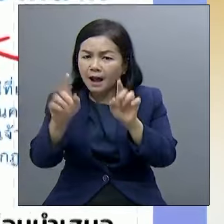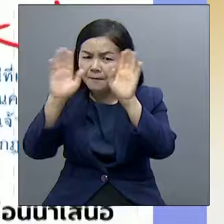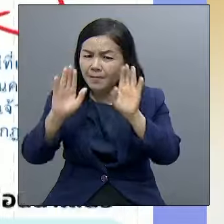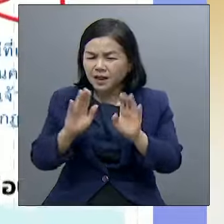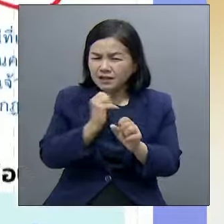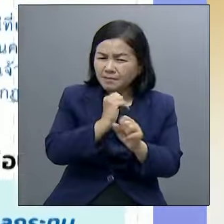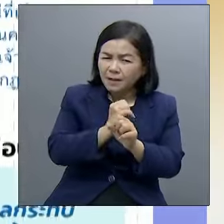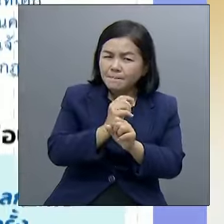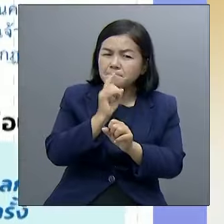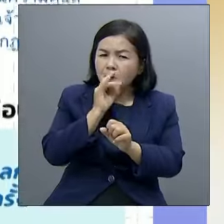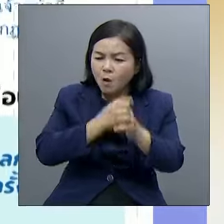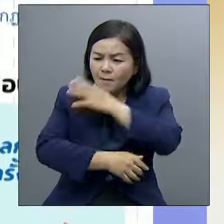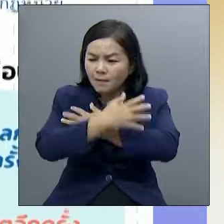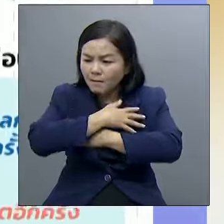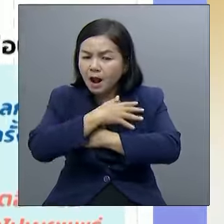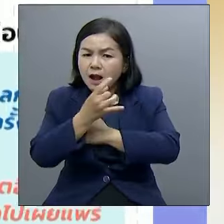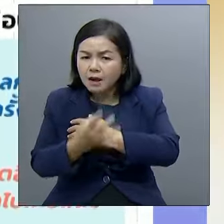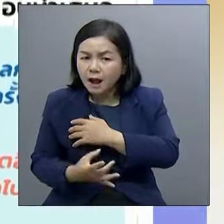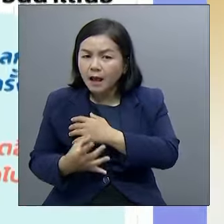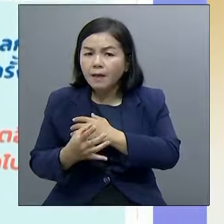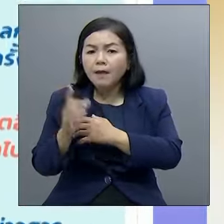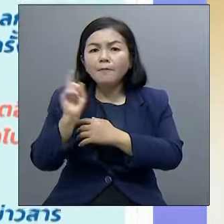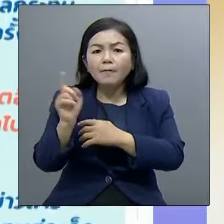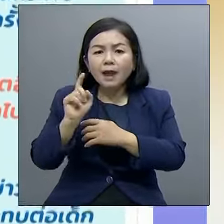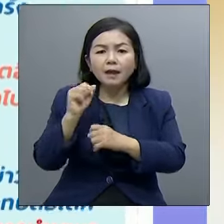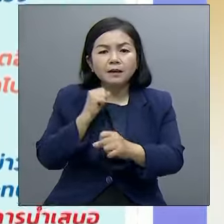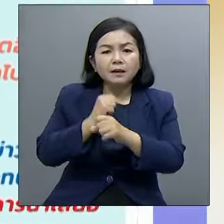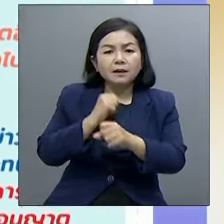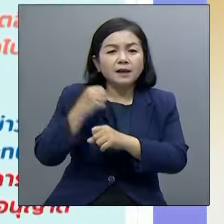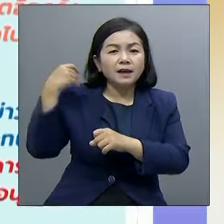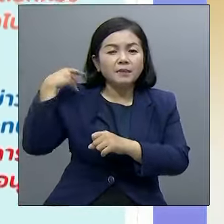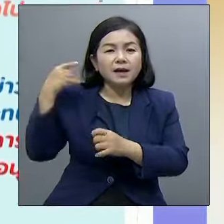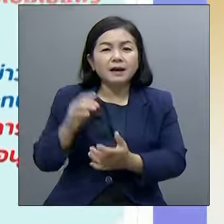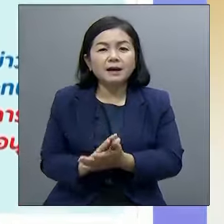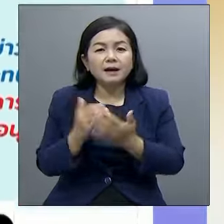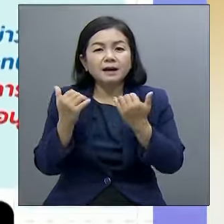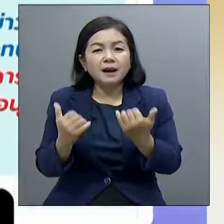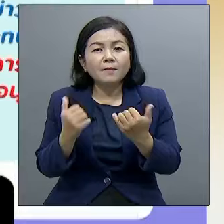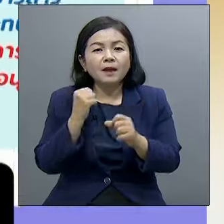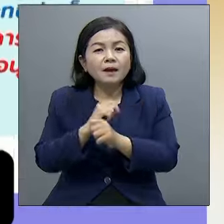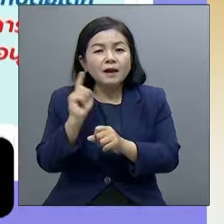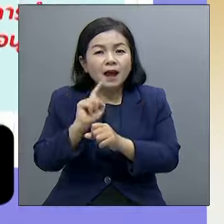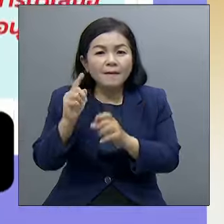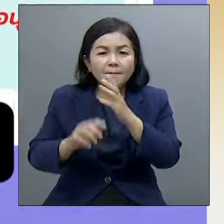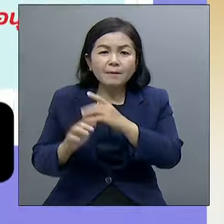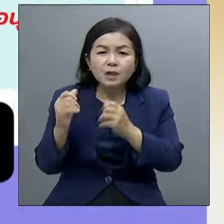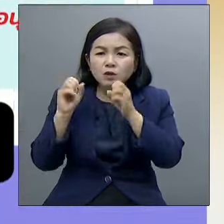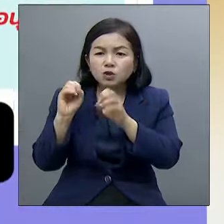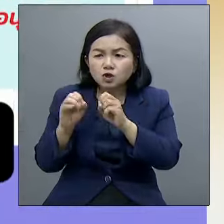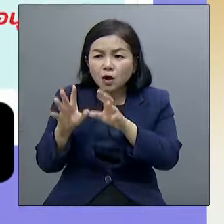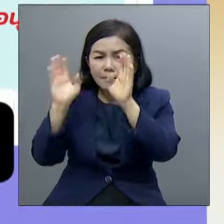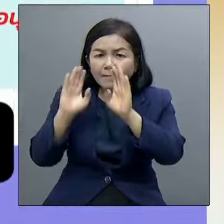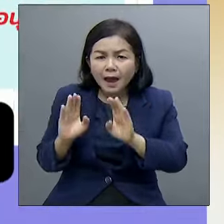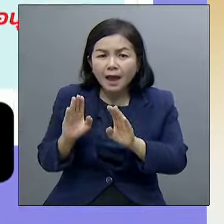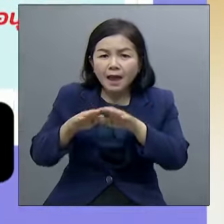ปล่าเช่นที่บอกว่าอะไรนะให้ไปเคลียร์หัวนมให้ไปเคลียร์หัวนมแต่เขาบอกว่าเอ้ยไอคนที่สอนไม่ได้เคลียร์